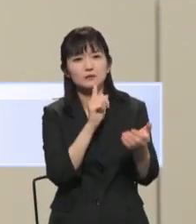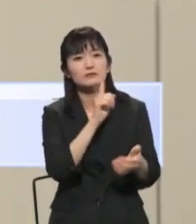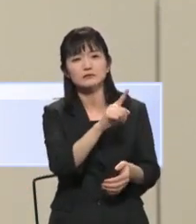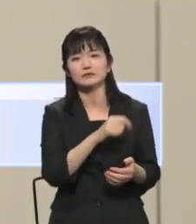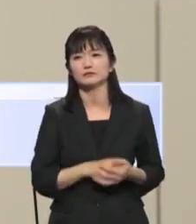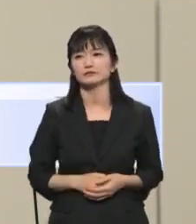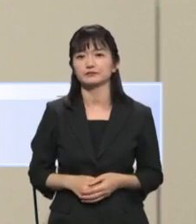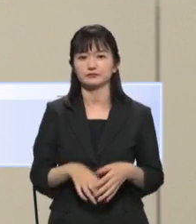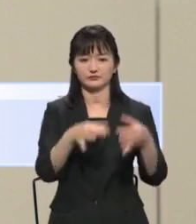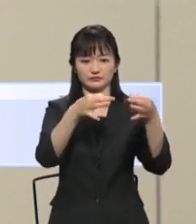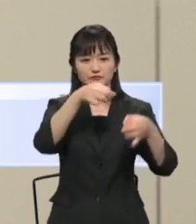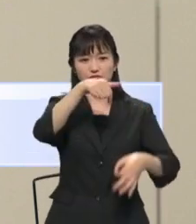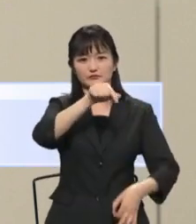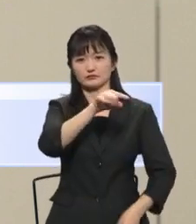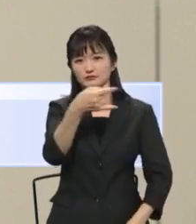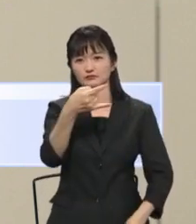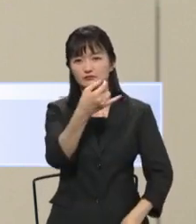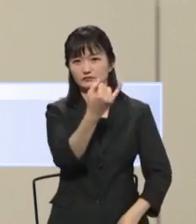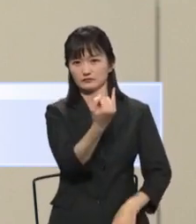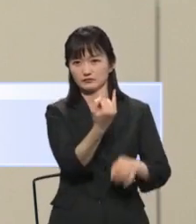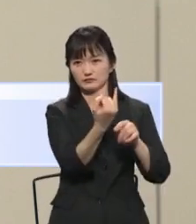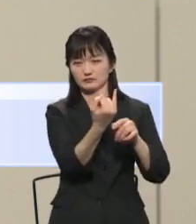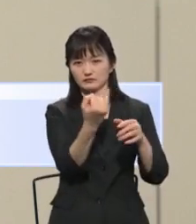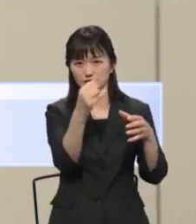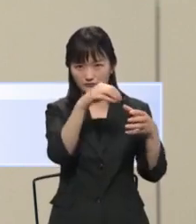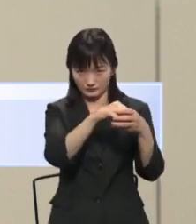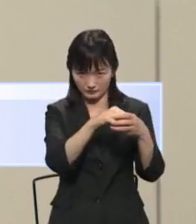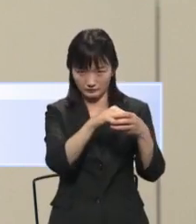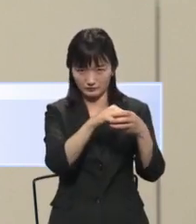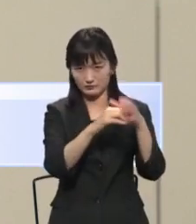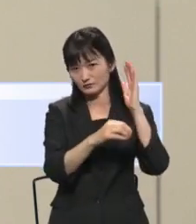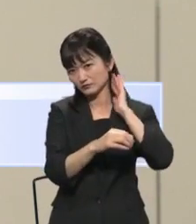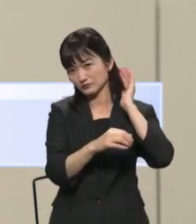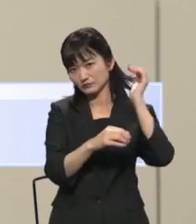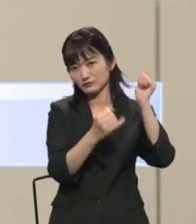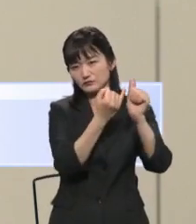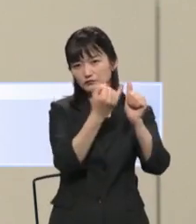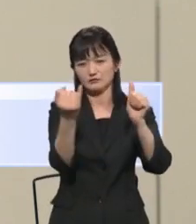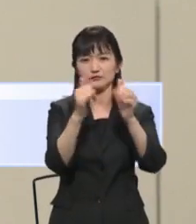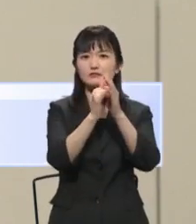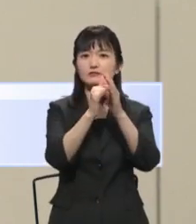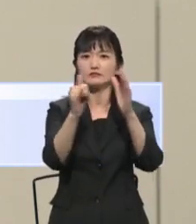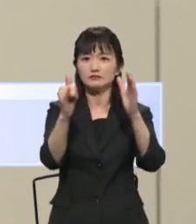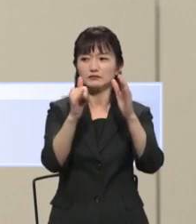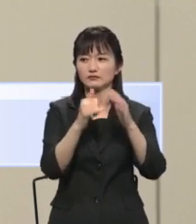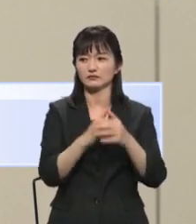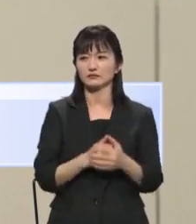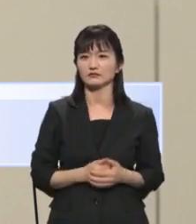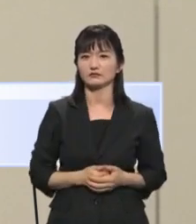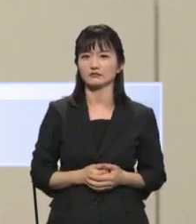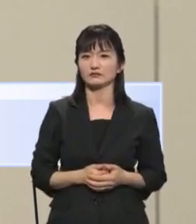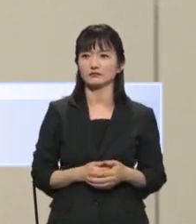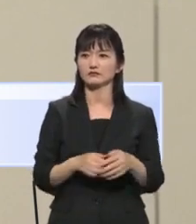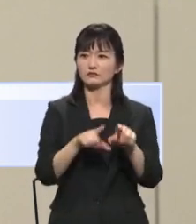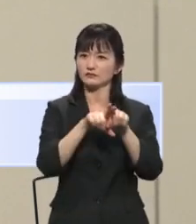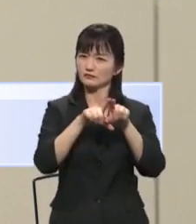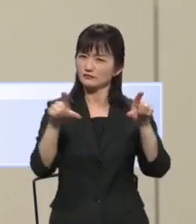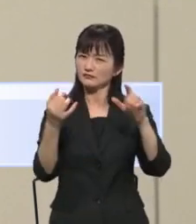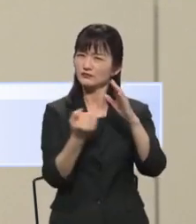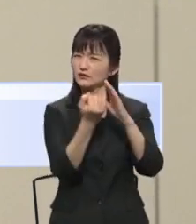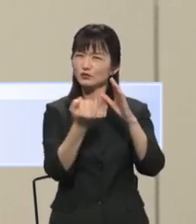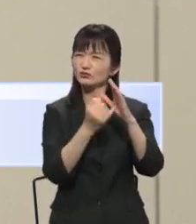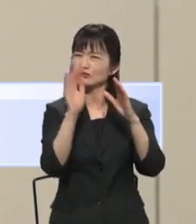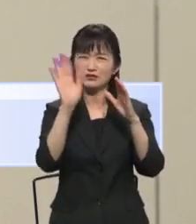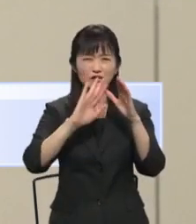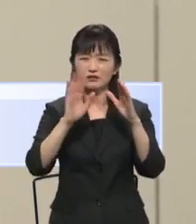김건여사를 비롯한 그 대통령의 처가가 정말 그냥 아주 평범한 주부 뭐 이런게 아니잖아요